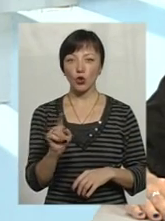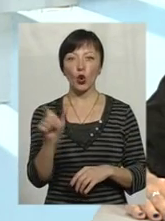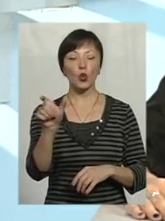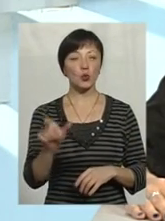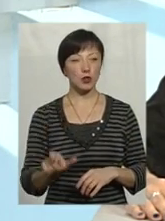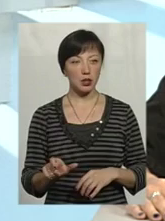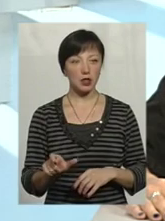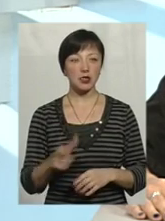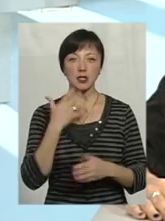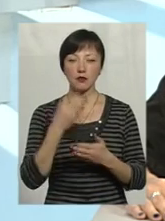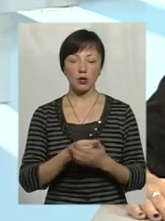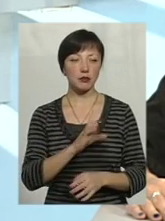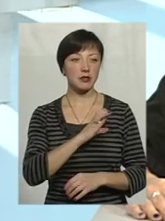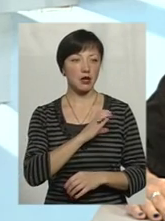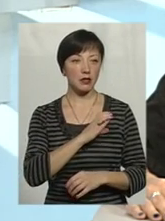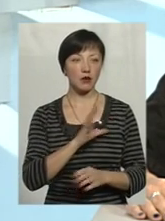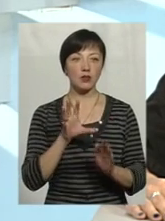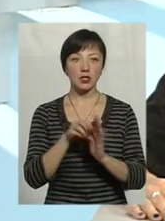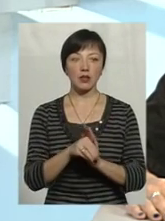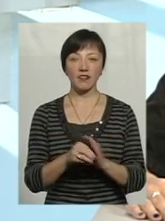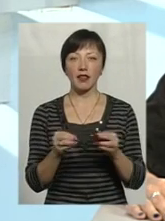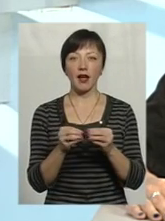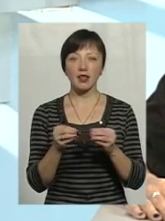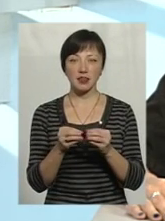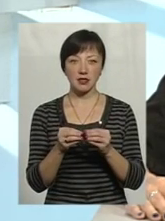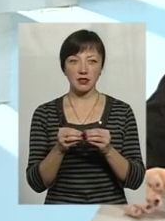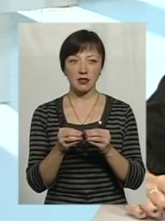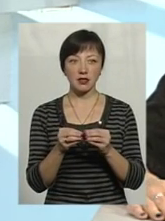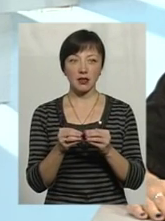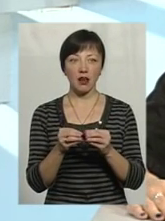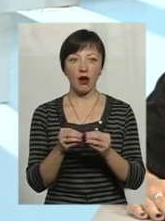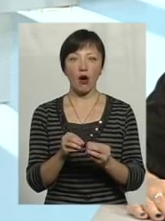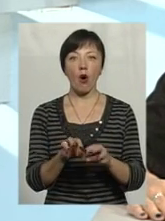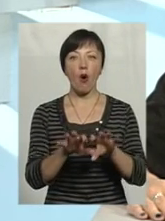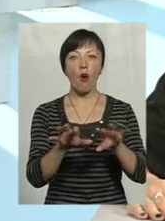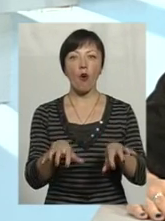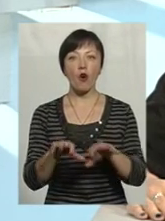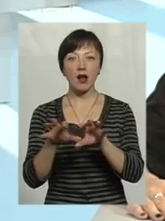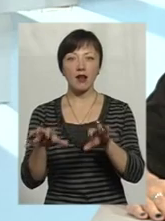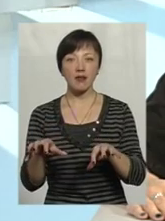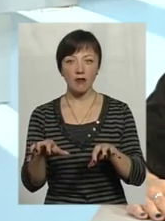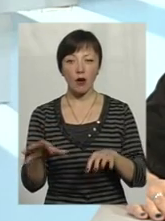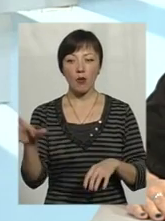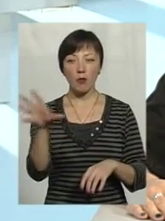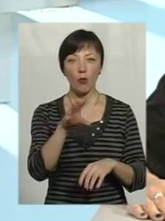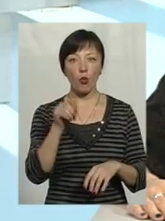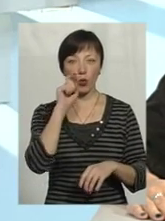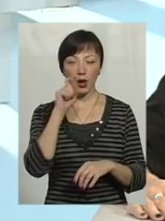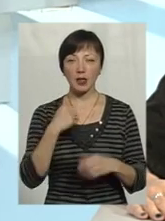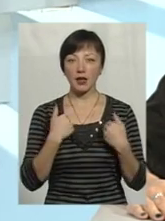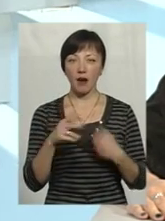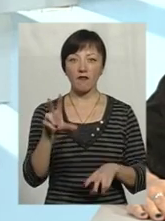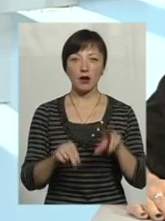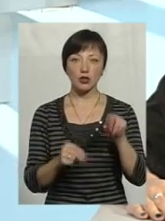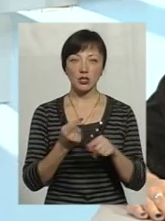людина за своїми статками увійшла в топ-10 голів очільників ОДА по Україні. Я рахую, що